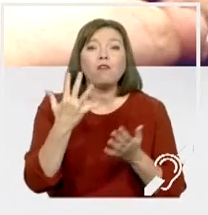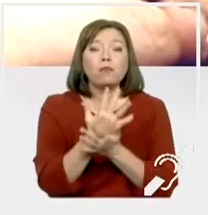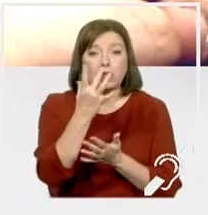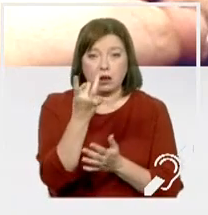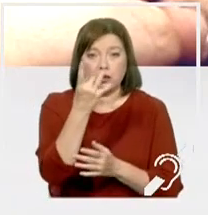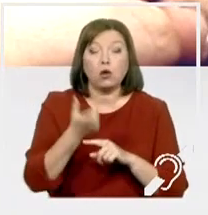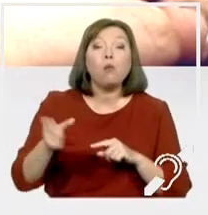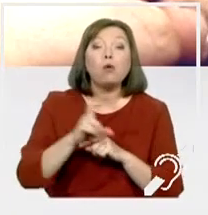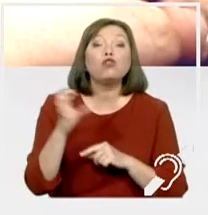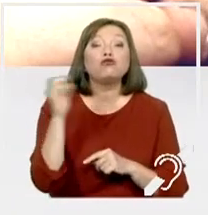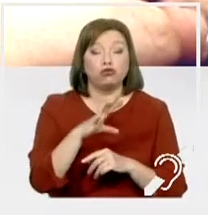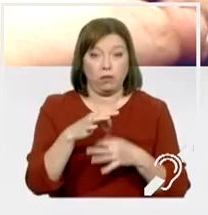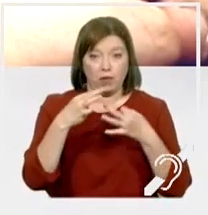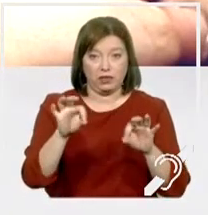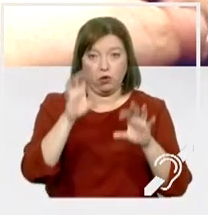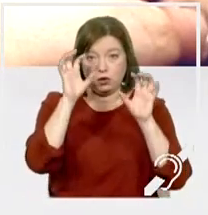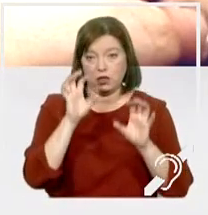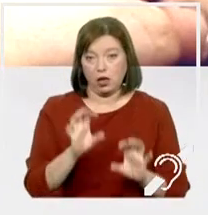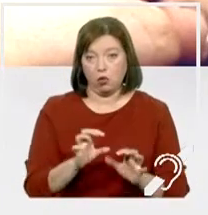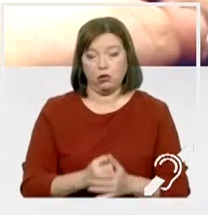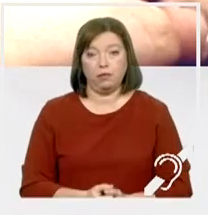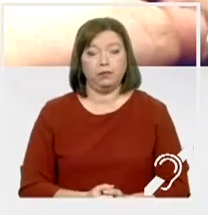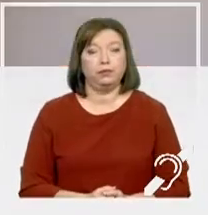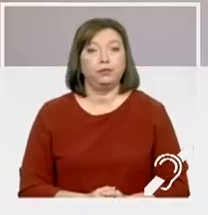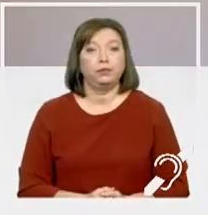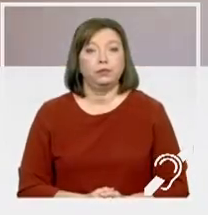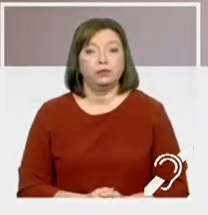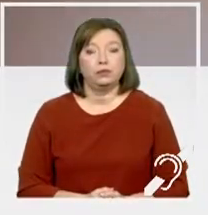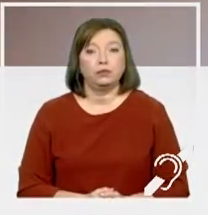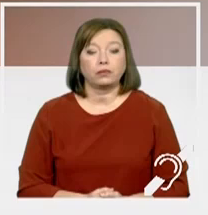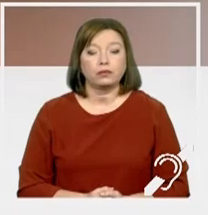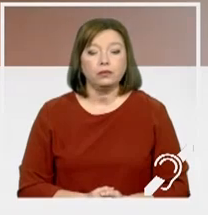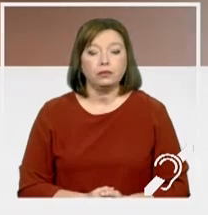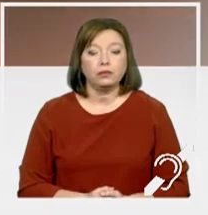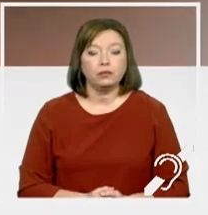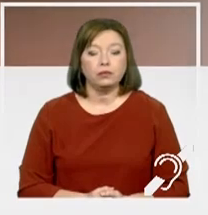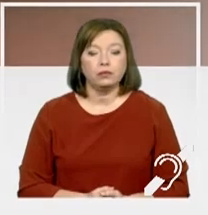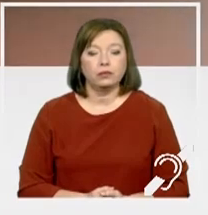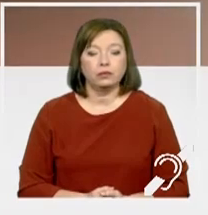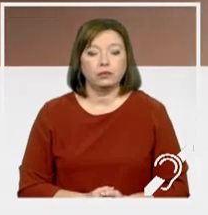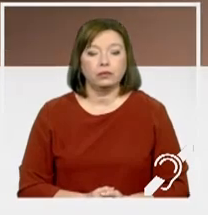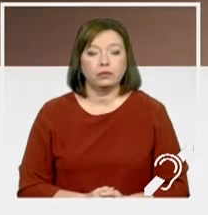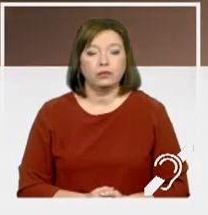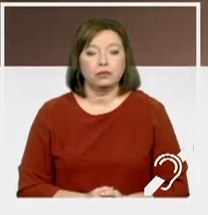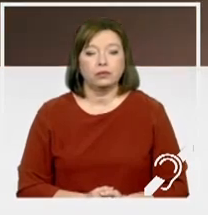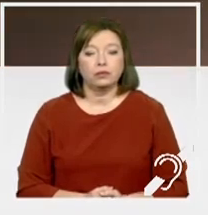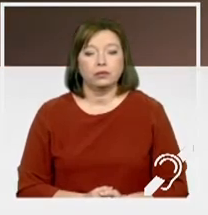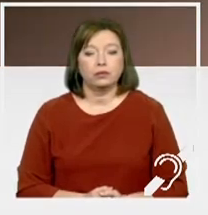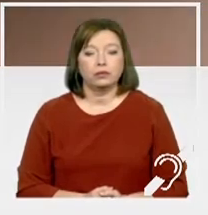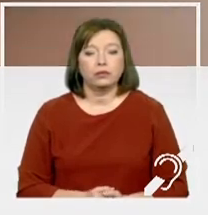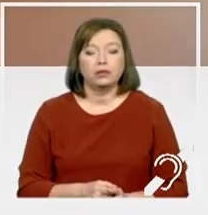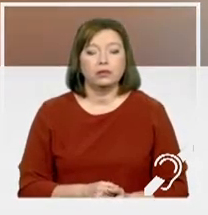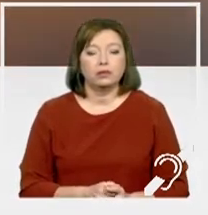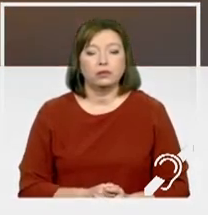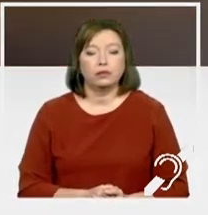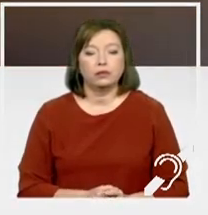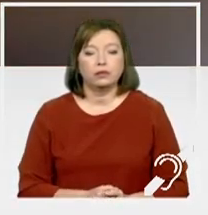ori mai mare decât Maximul permis de lege pentru șoferi Dă i cheie la mașină nu trebuie să filmați vă rog frumos